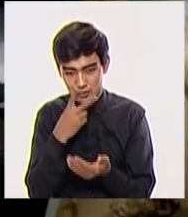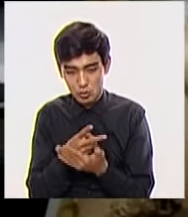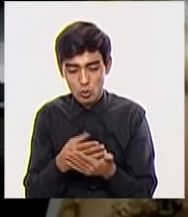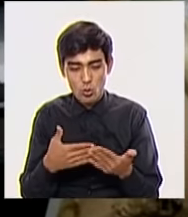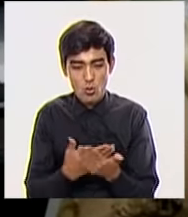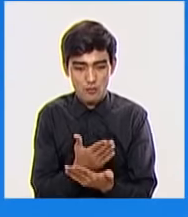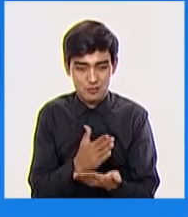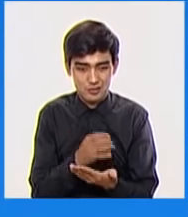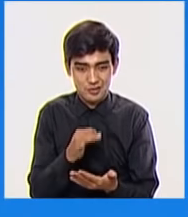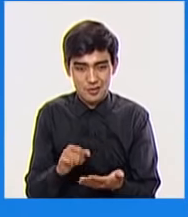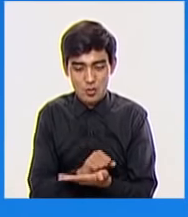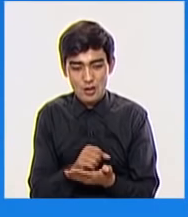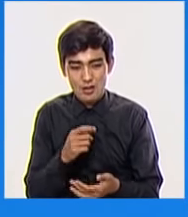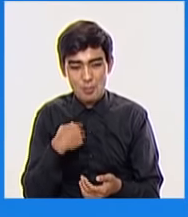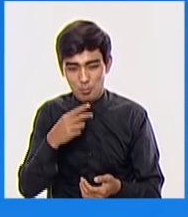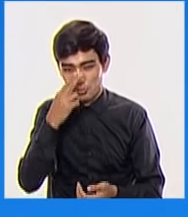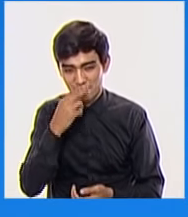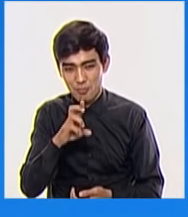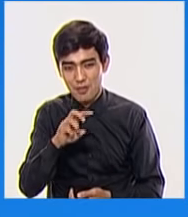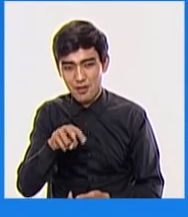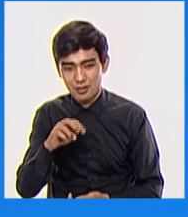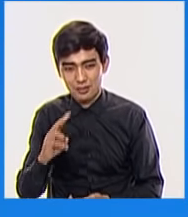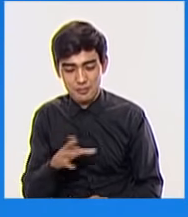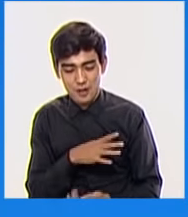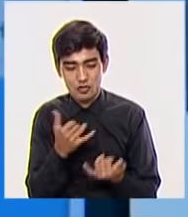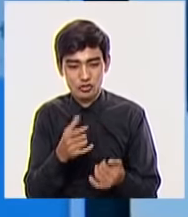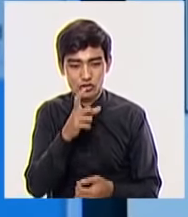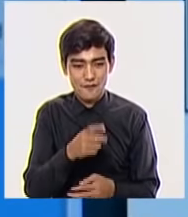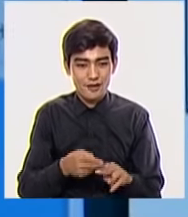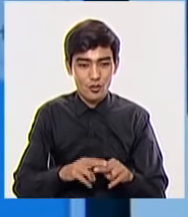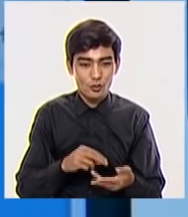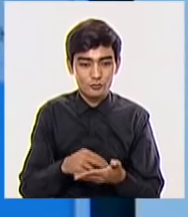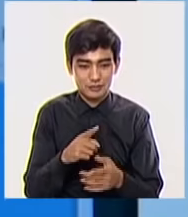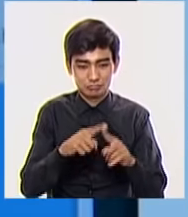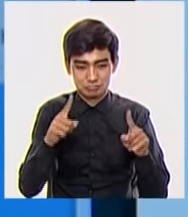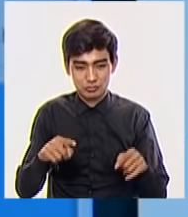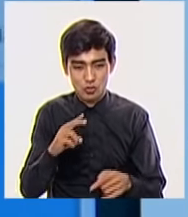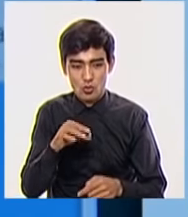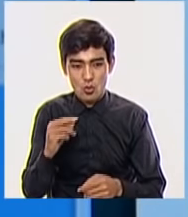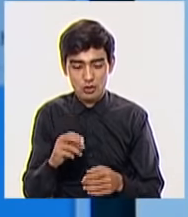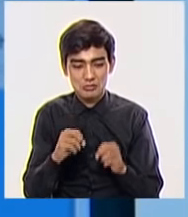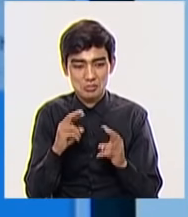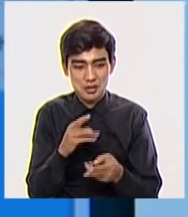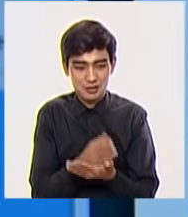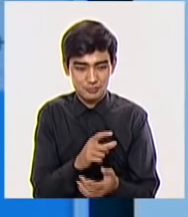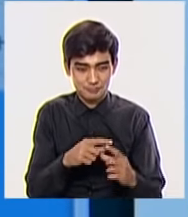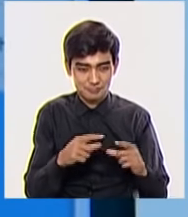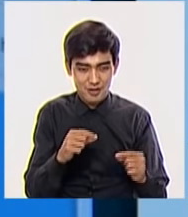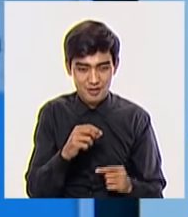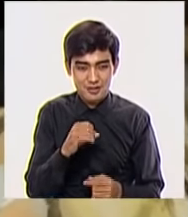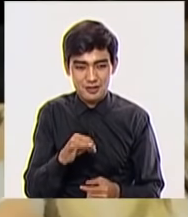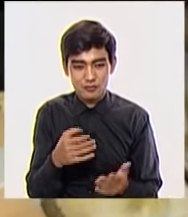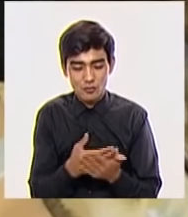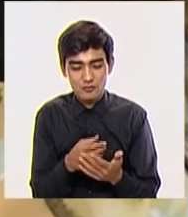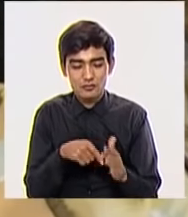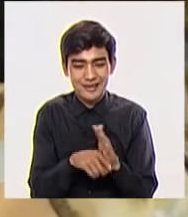по-новому. Вместо привычных бланков с водными знаками клиент получает титульный лист с QR-кодом, в котором содержится вся информация